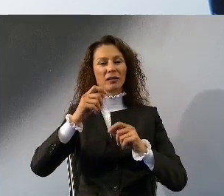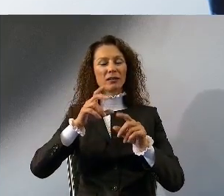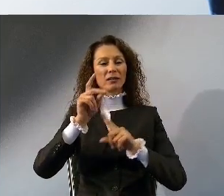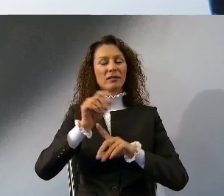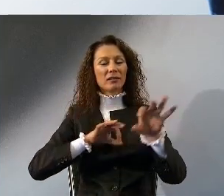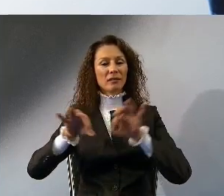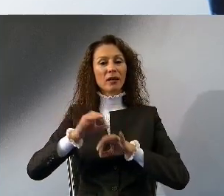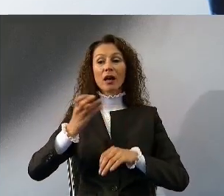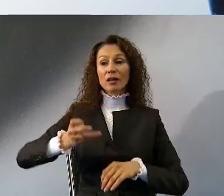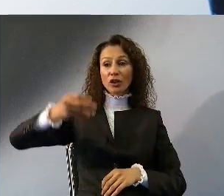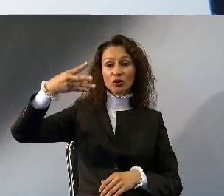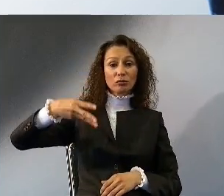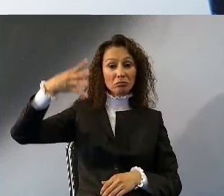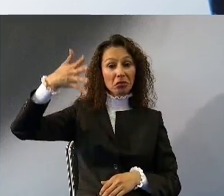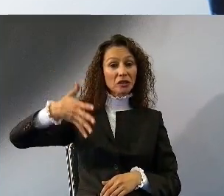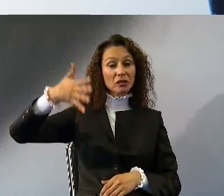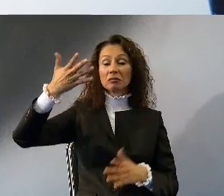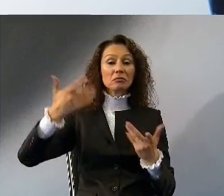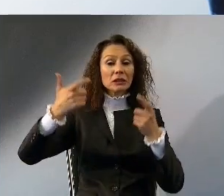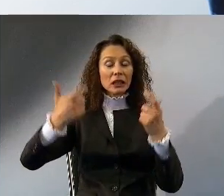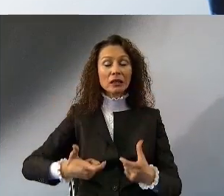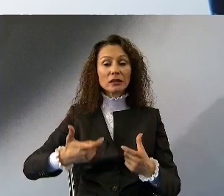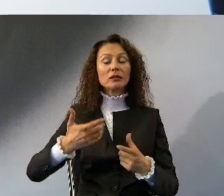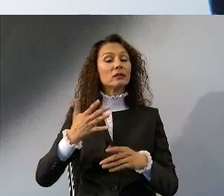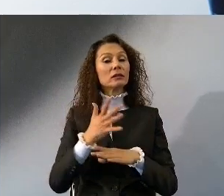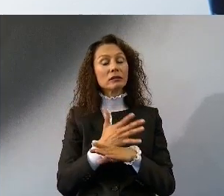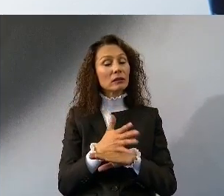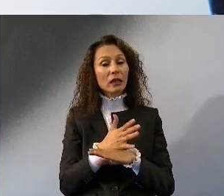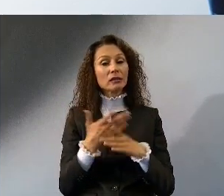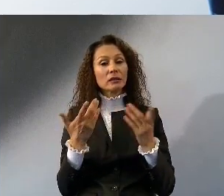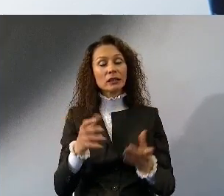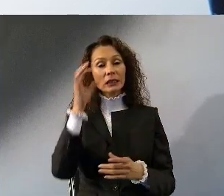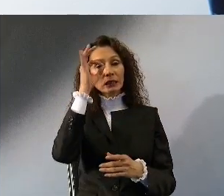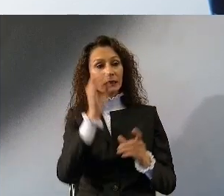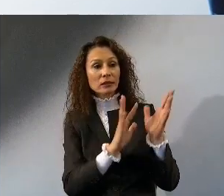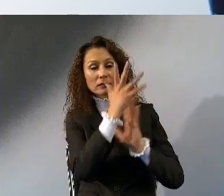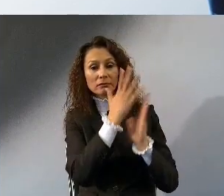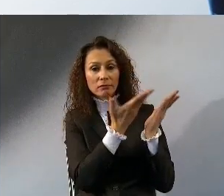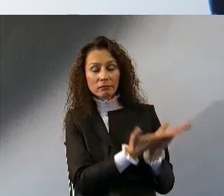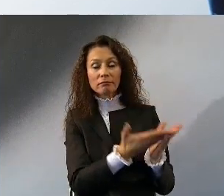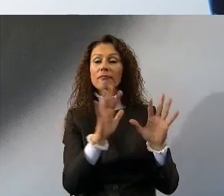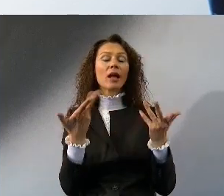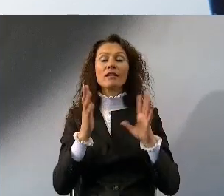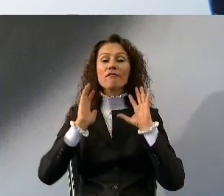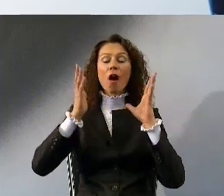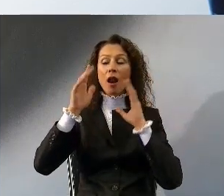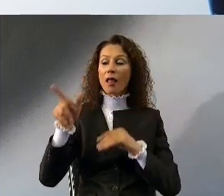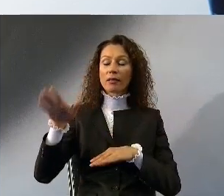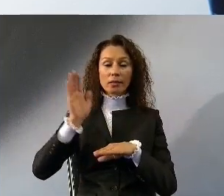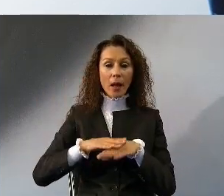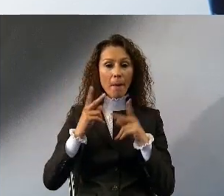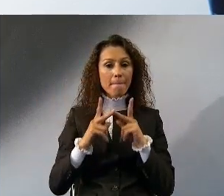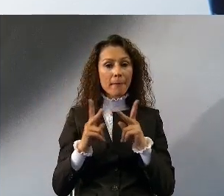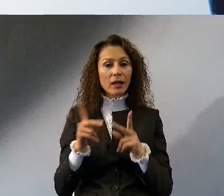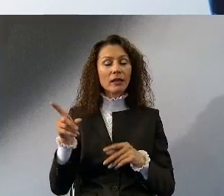kaç kat bina yapılacak, neresi yerleşim yeri, neresi yeşil alan, nerede hangi faaliyet yapılabilir bir üst